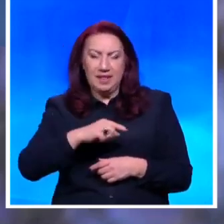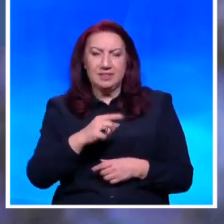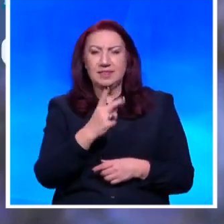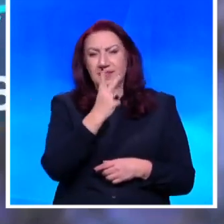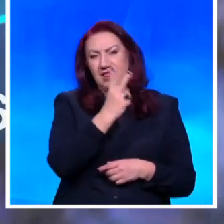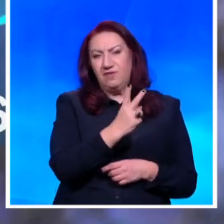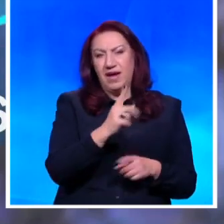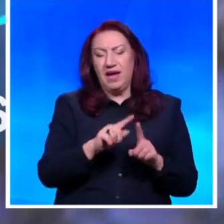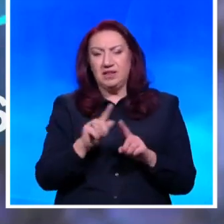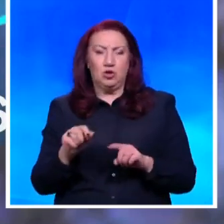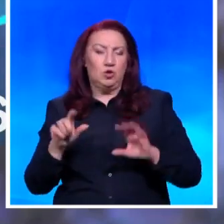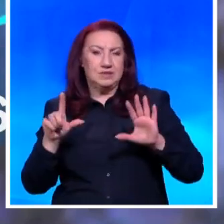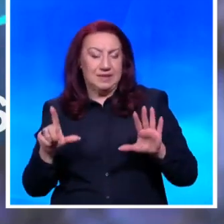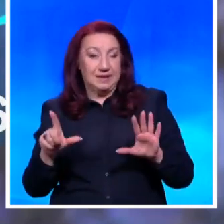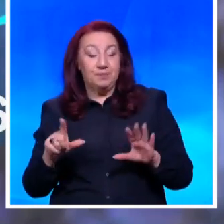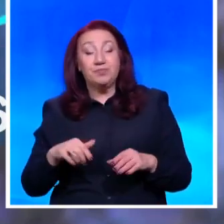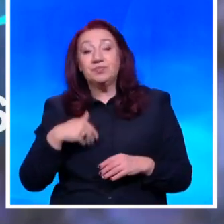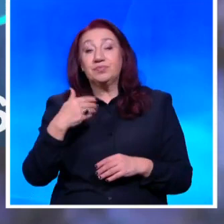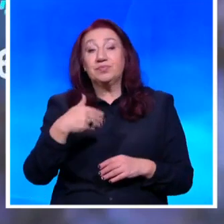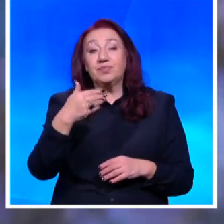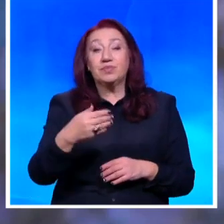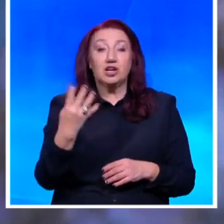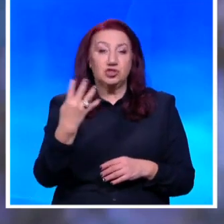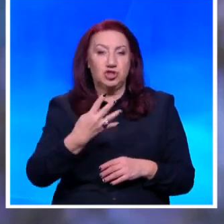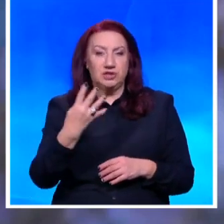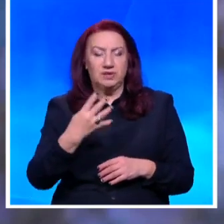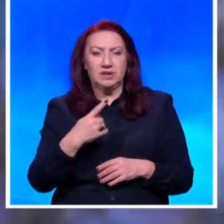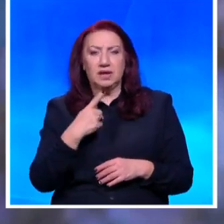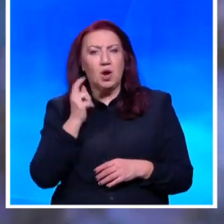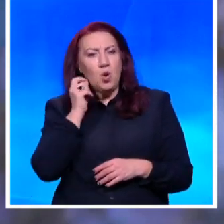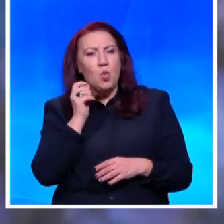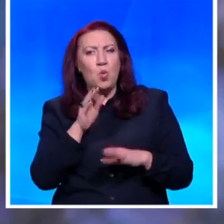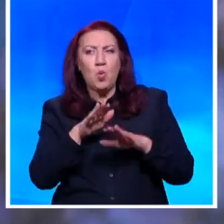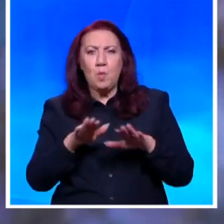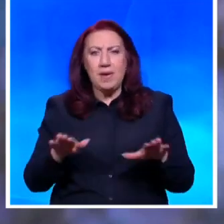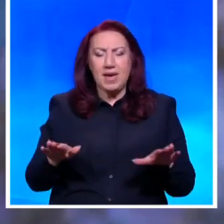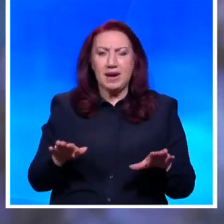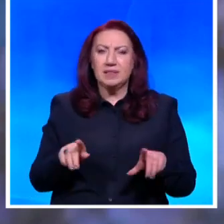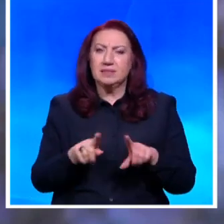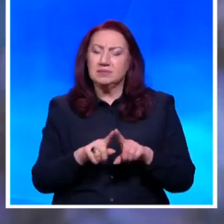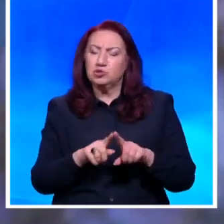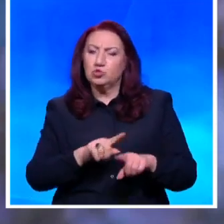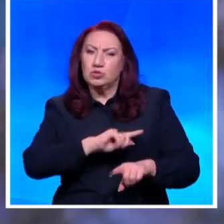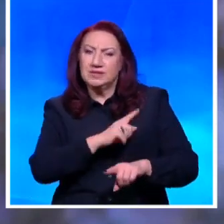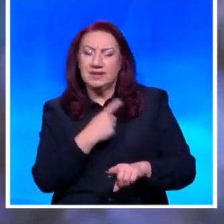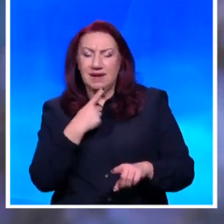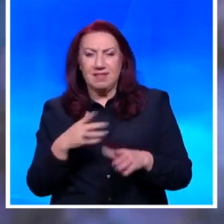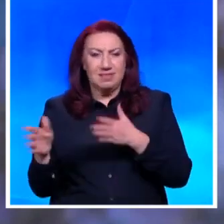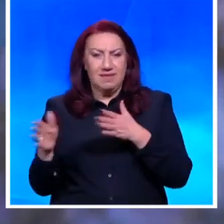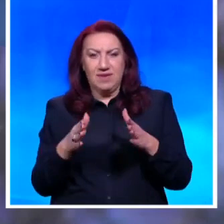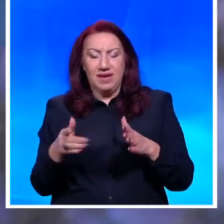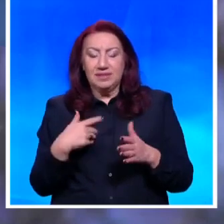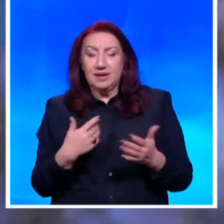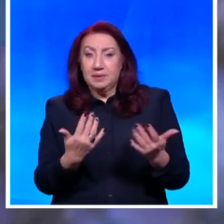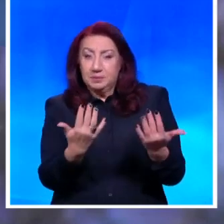7 градуса. В четвъртък сумерен, а в северна и източна България и силен северо-западен вятър ще премине